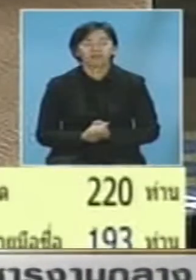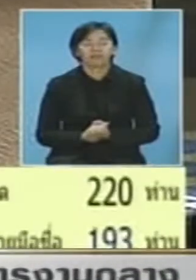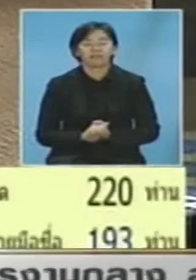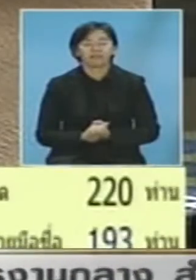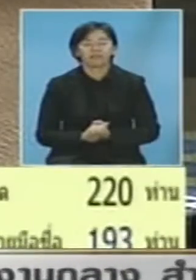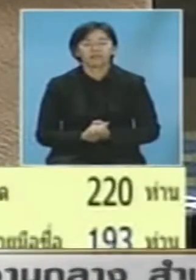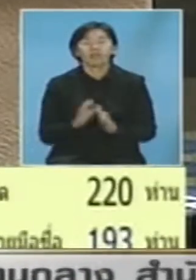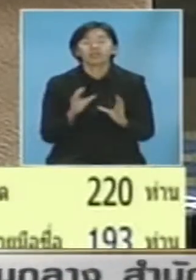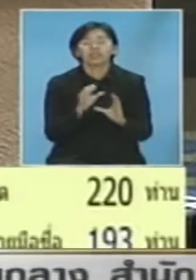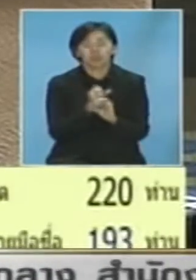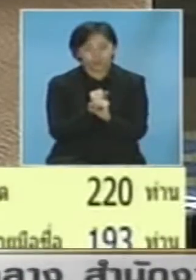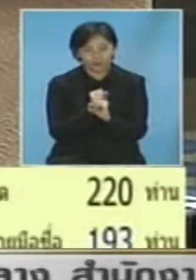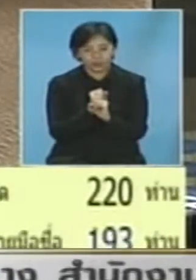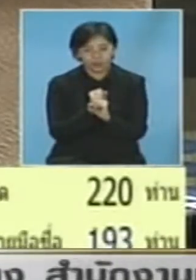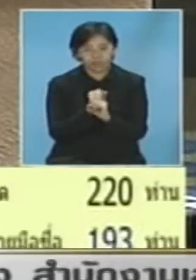กล่าวโดยสรุป